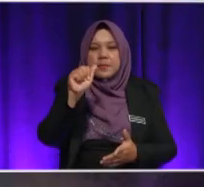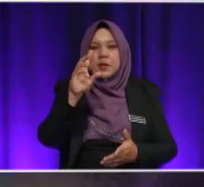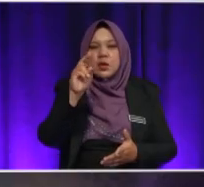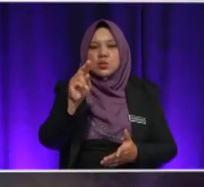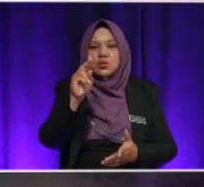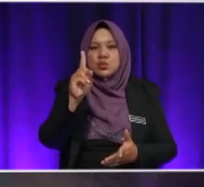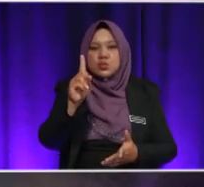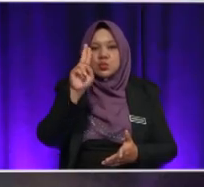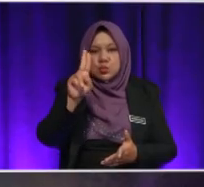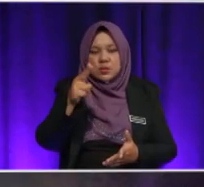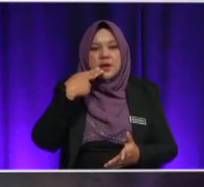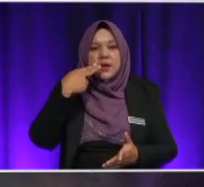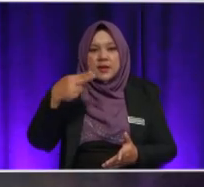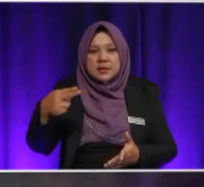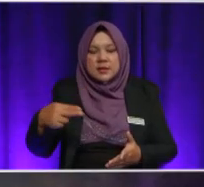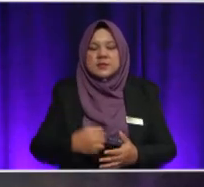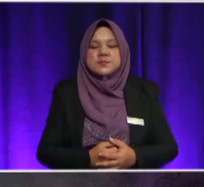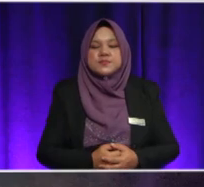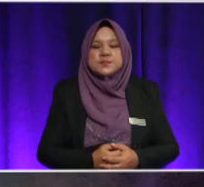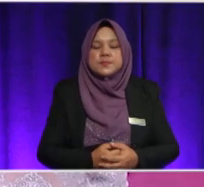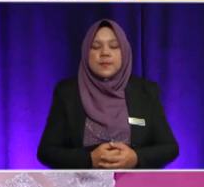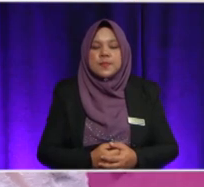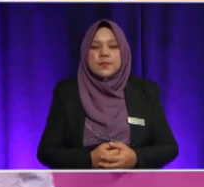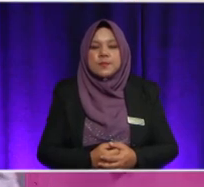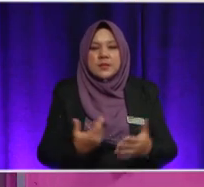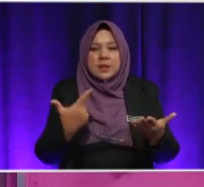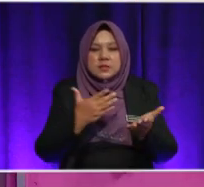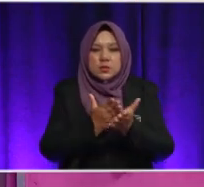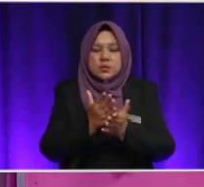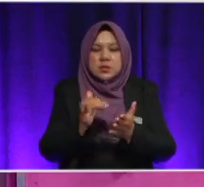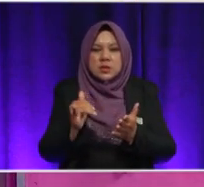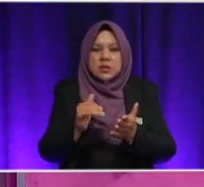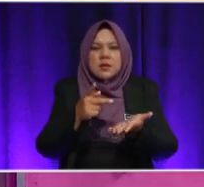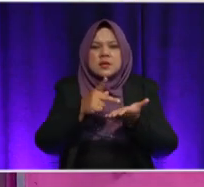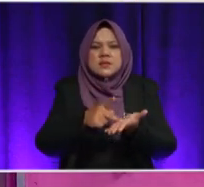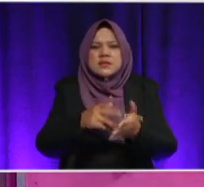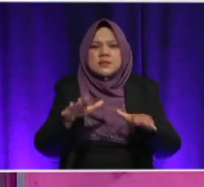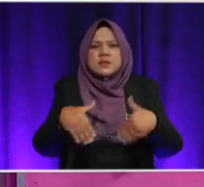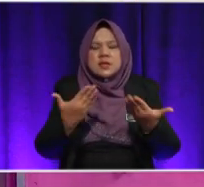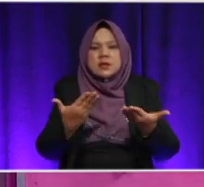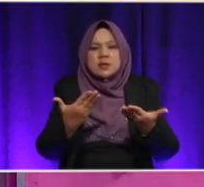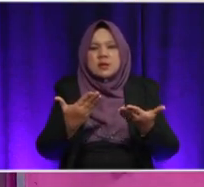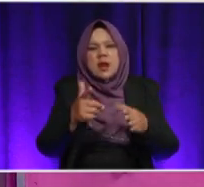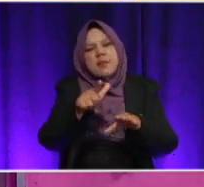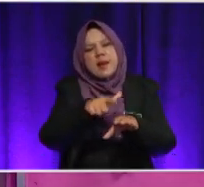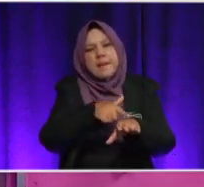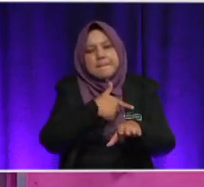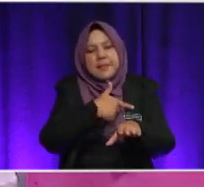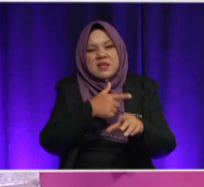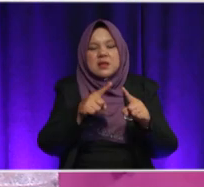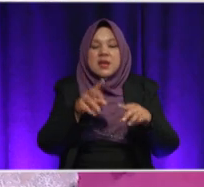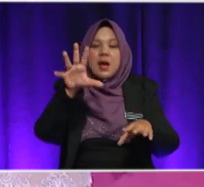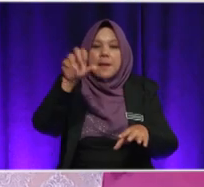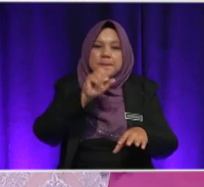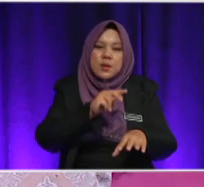pada hewan oke yang seterusnya adalah keberkahan rawatannya lebih perlahan dan memakan masse